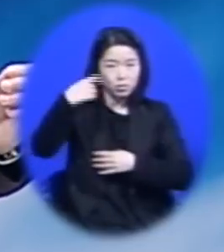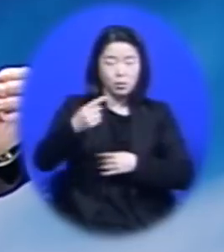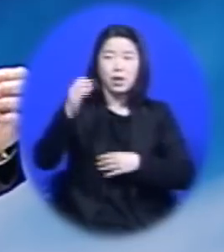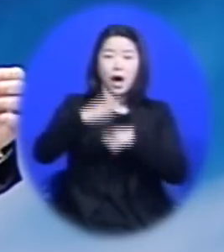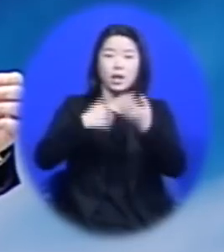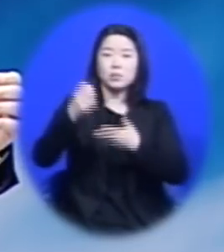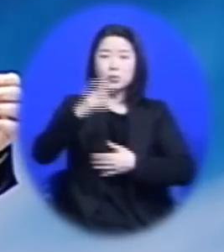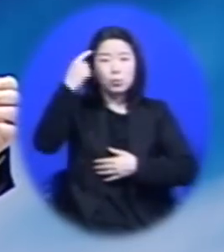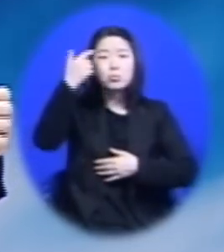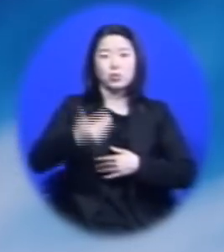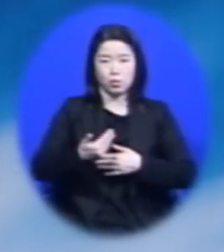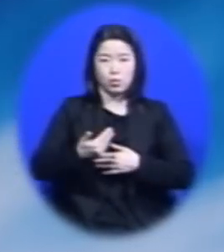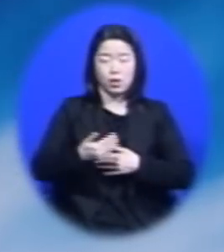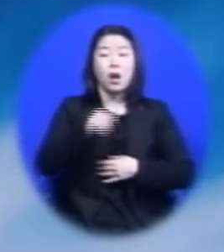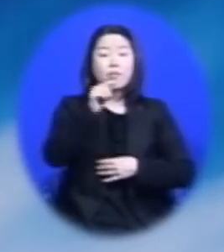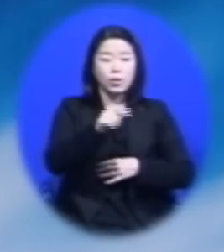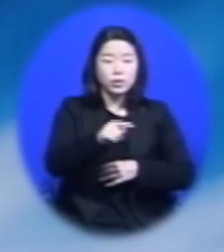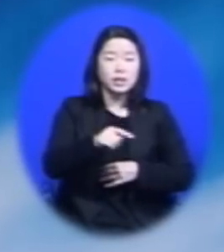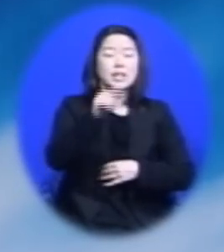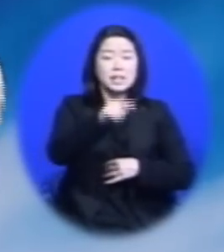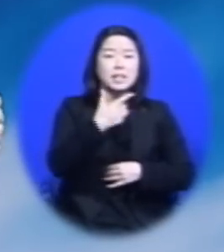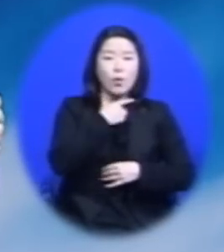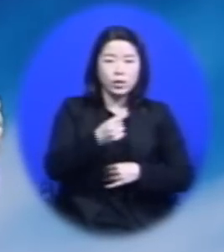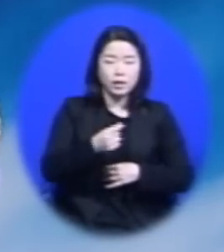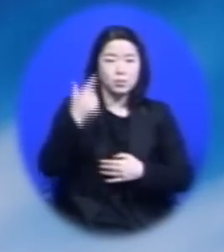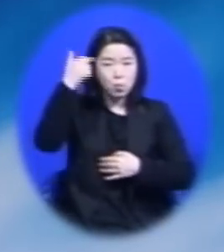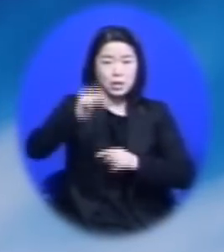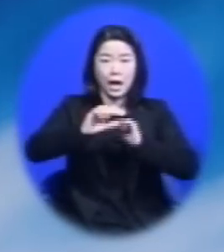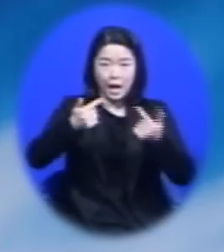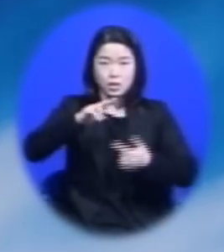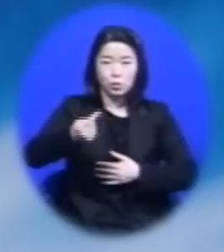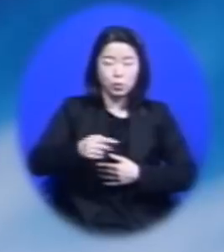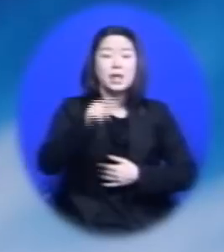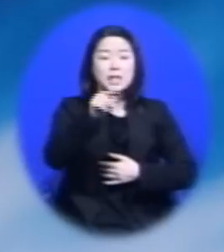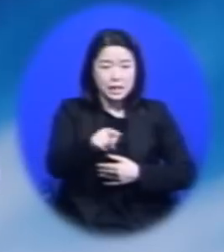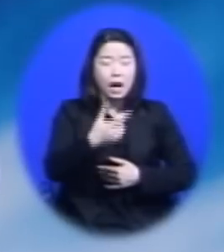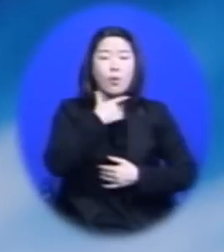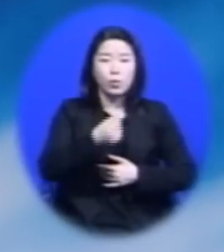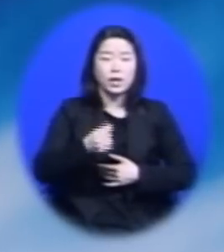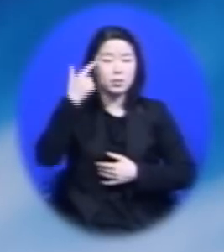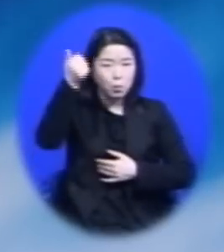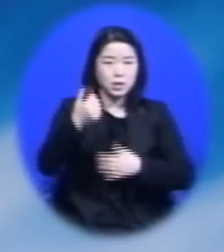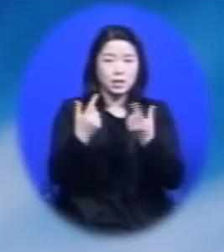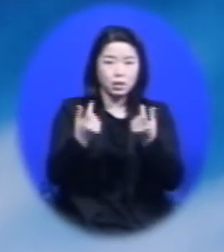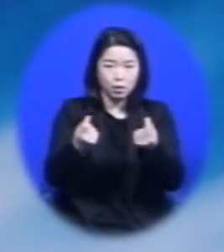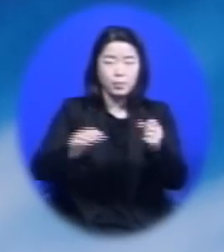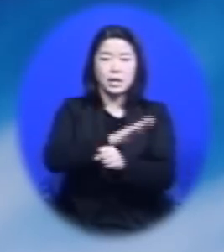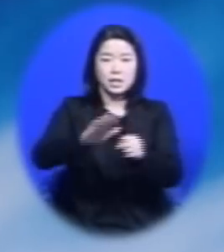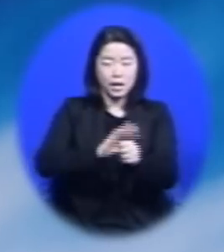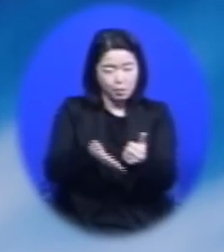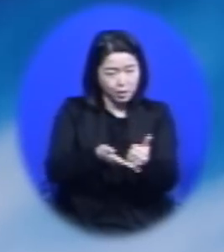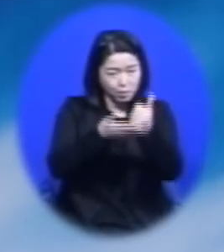물으시는 거예요 너는 내가 목사가 아니라도 내가 원하는 목사처럼 사랑하며 섬길